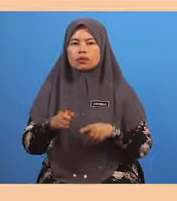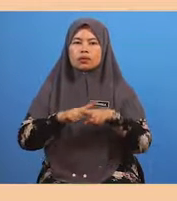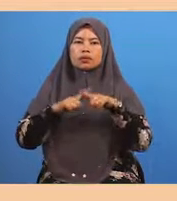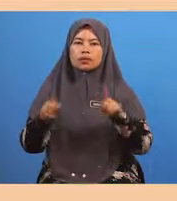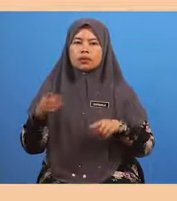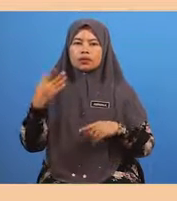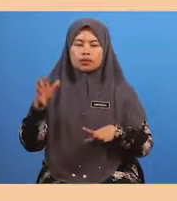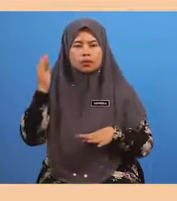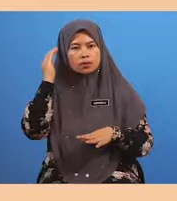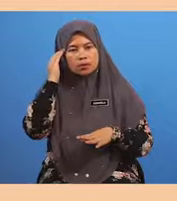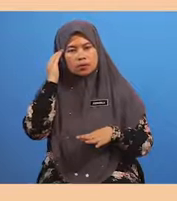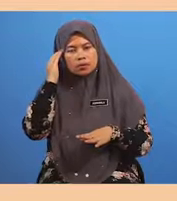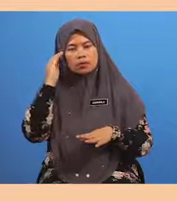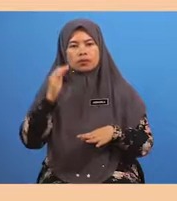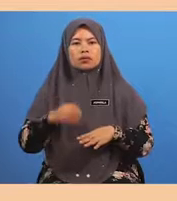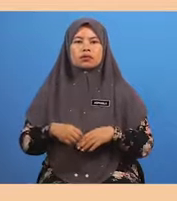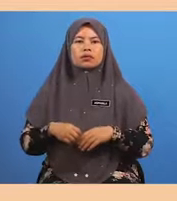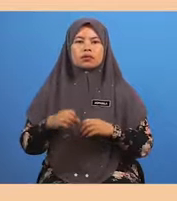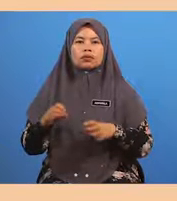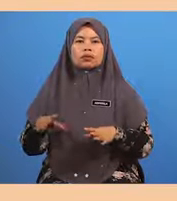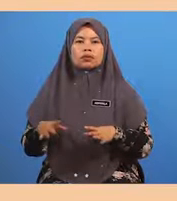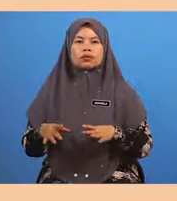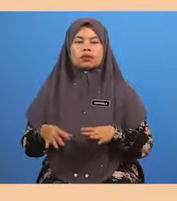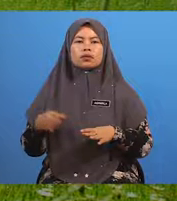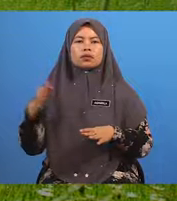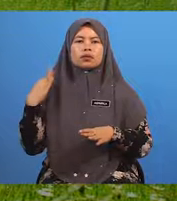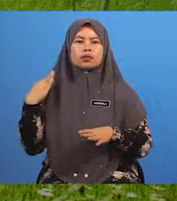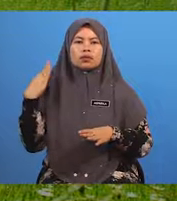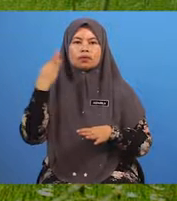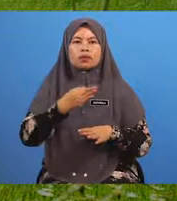telah kufur kepada nikmat Allah Subhanahu wa taala.